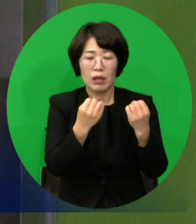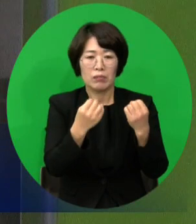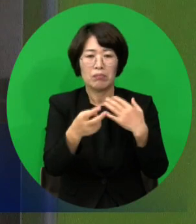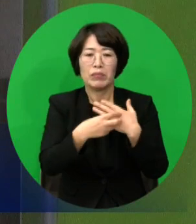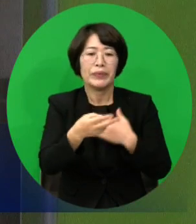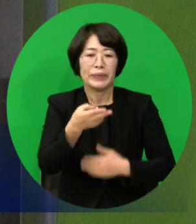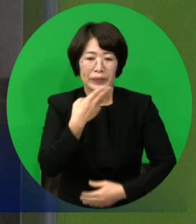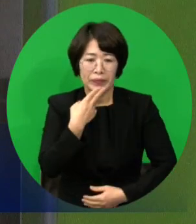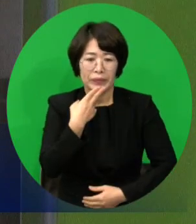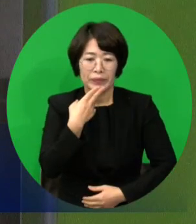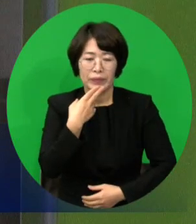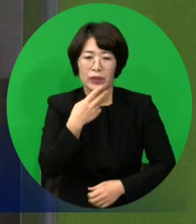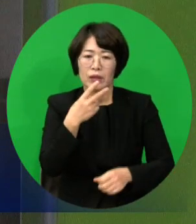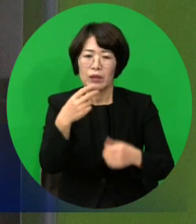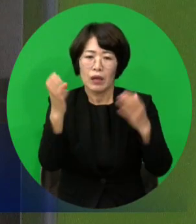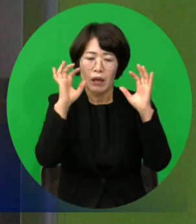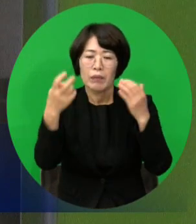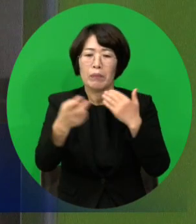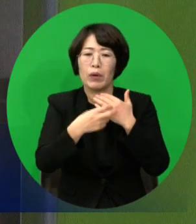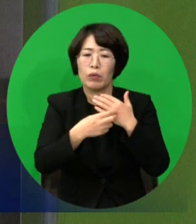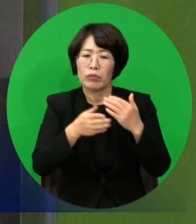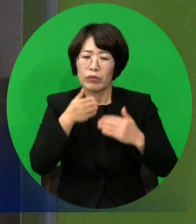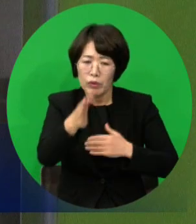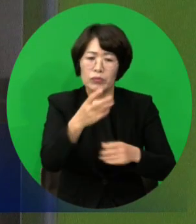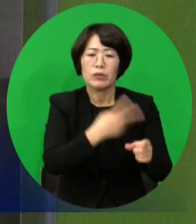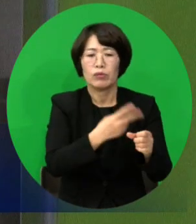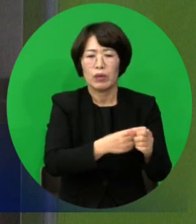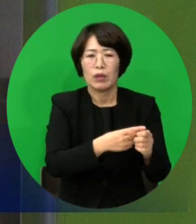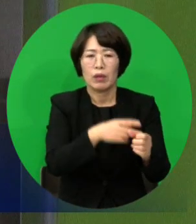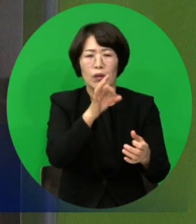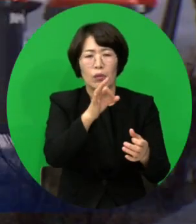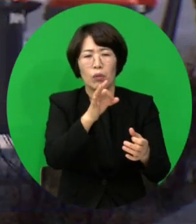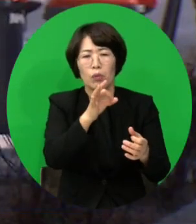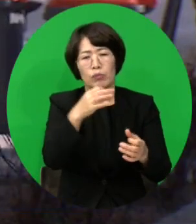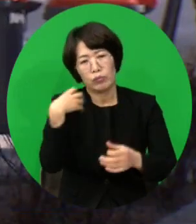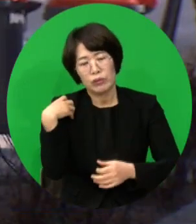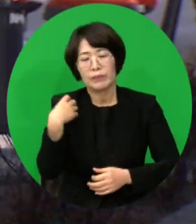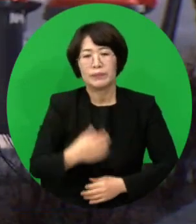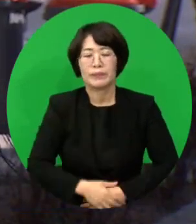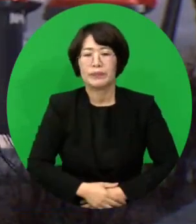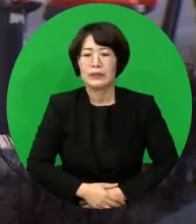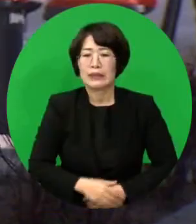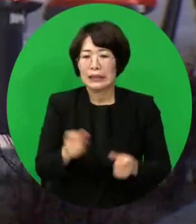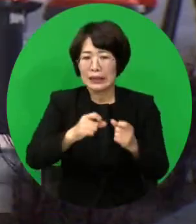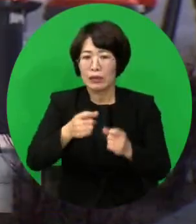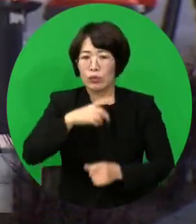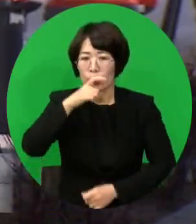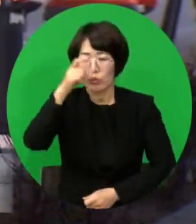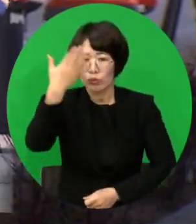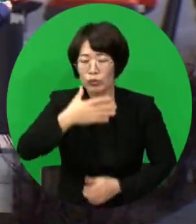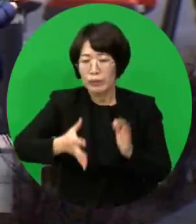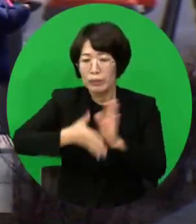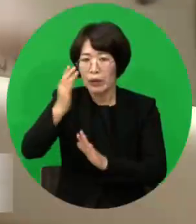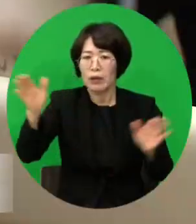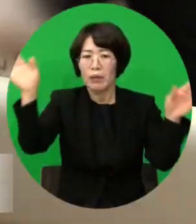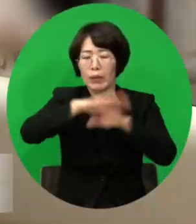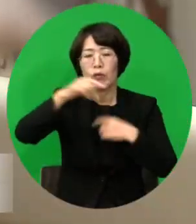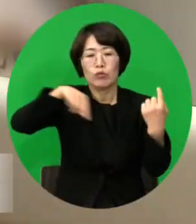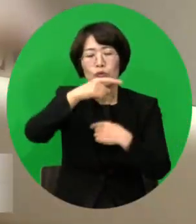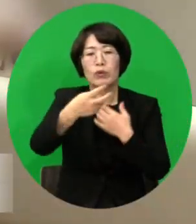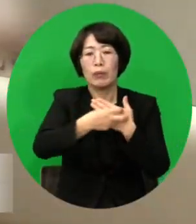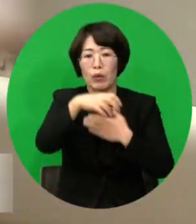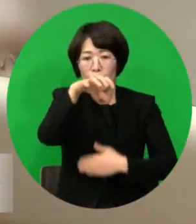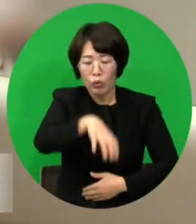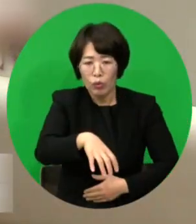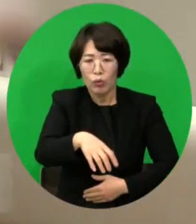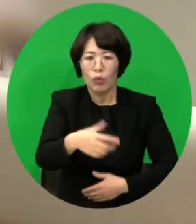없어요, 소아과는. 일단 의사 페이도 맞추기 힘든데. 인근 여수시 공공심야 어린이병원도 수차례